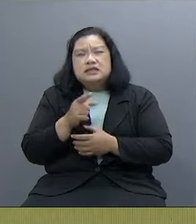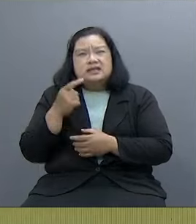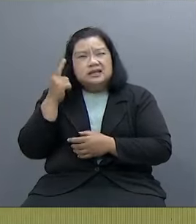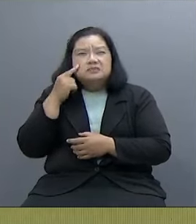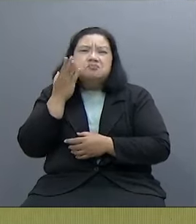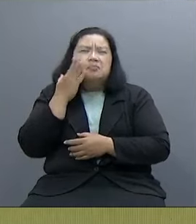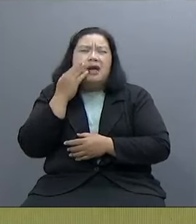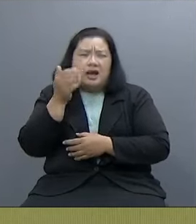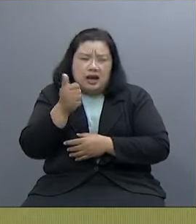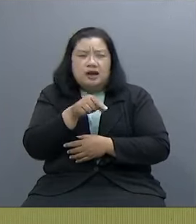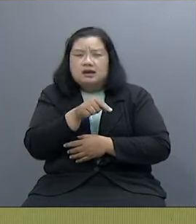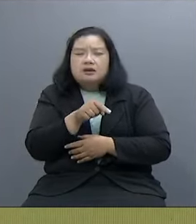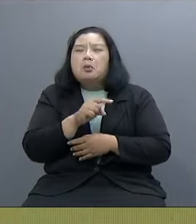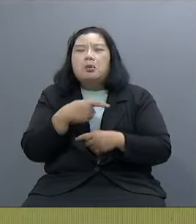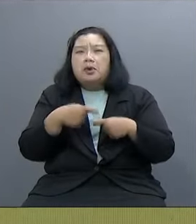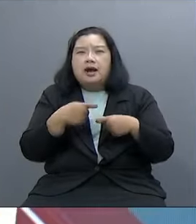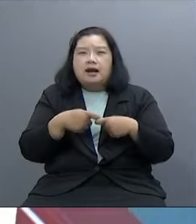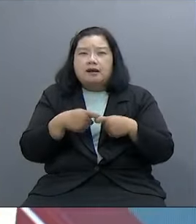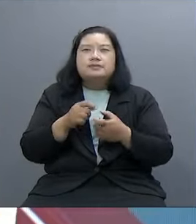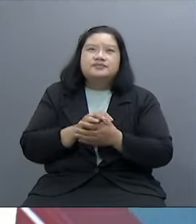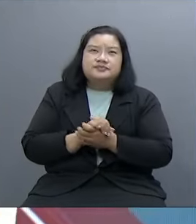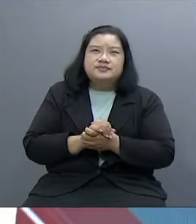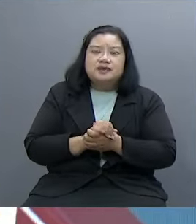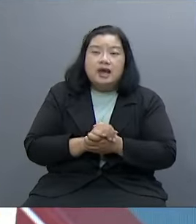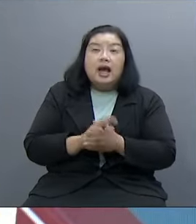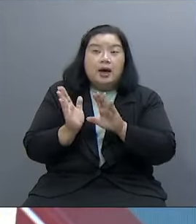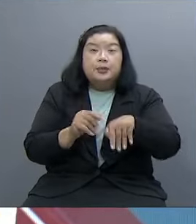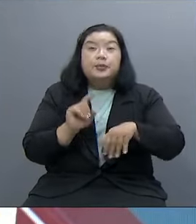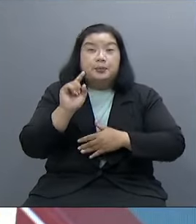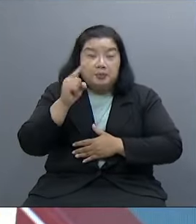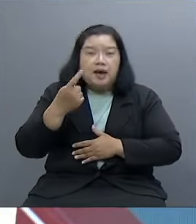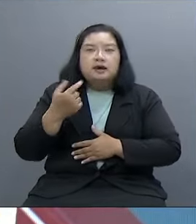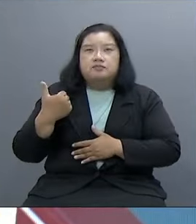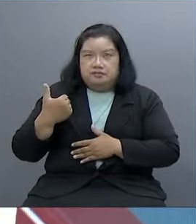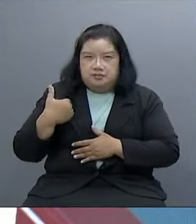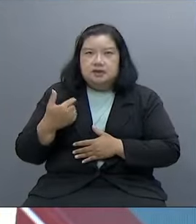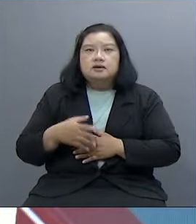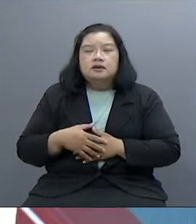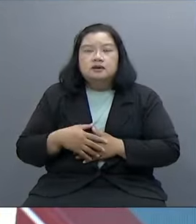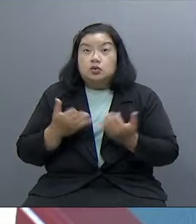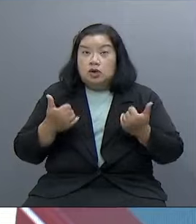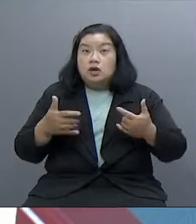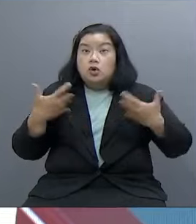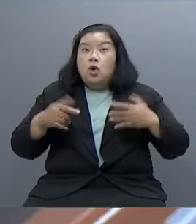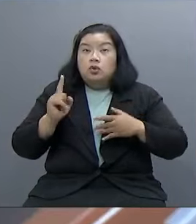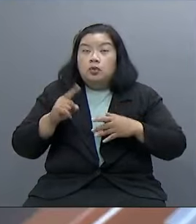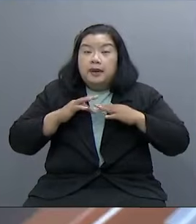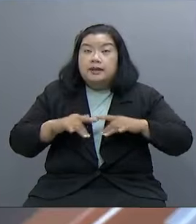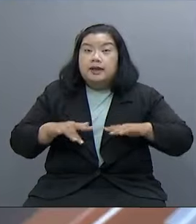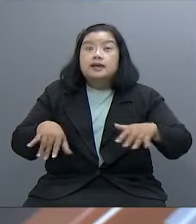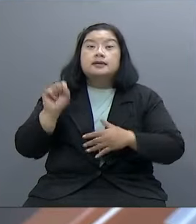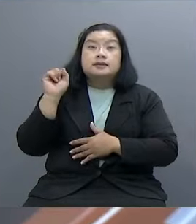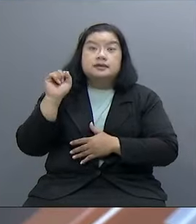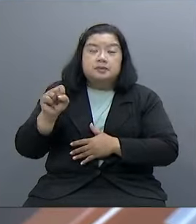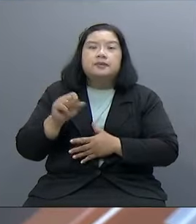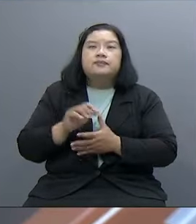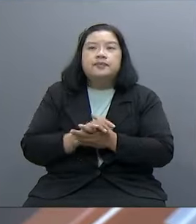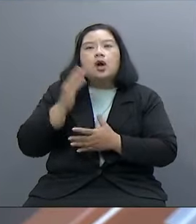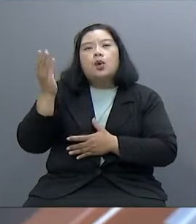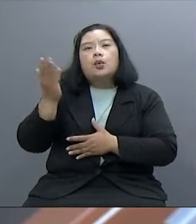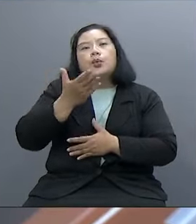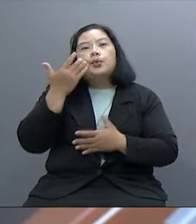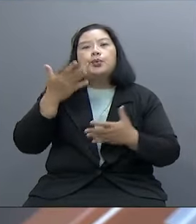นะ เออนะคะเอามีหนึ่งงานดนตรีดีๆซัมเมอร์ต้องทะเลเน า ะ ใช่ใช่นะต้องไปรับลมโชยที่ทะเลกันบ้างนะคะ